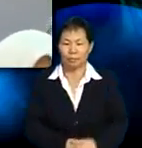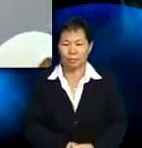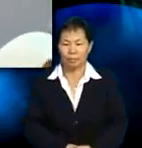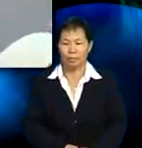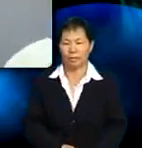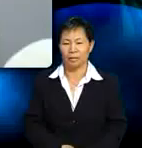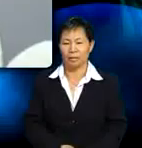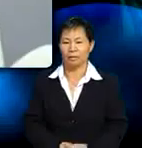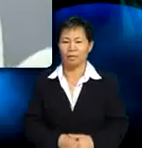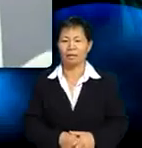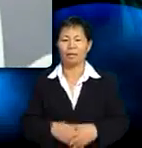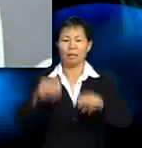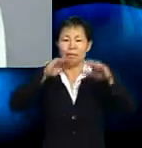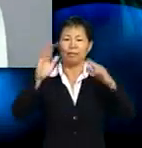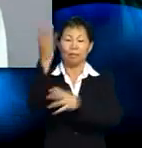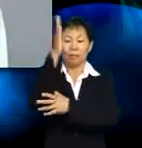penyakit